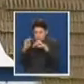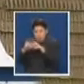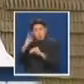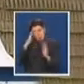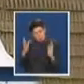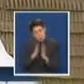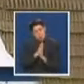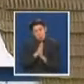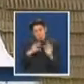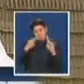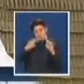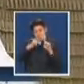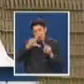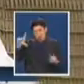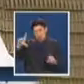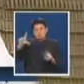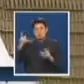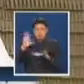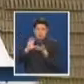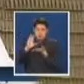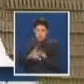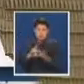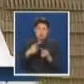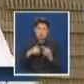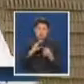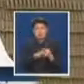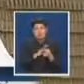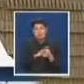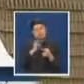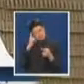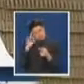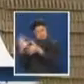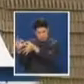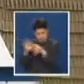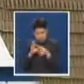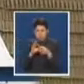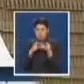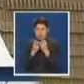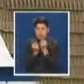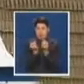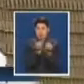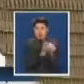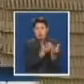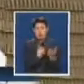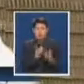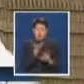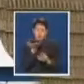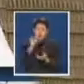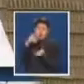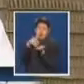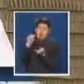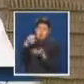านแน่นอนนะครับแต่กี่หมื่นล้านเนี่ยก็ต้องคิดซึ่งตรงนี้ก็จะมากระทบอีกนะครับเพราะว่าถ้าทุกคนบอกว่าของ